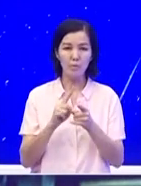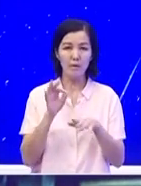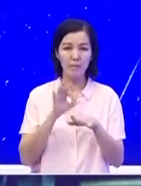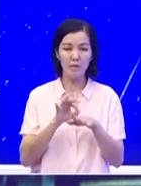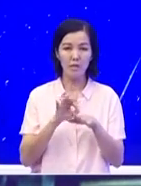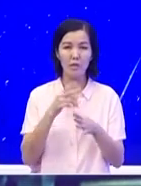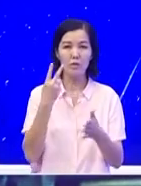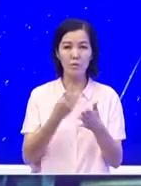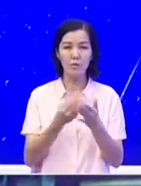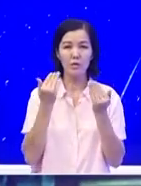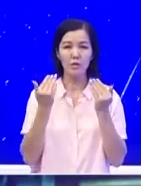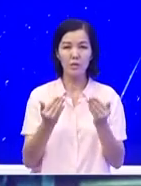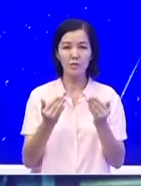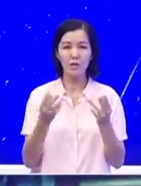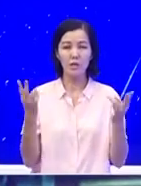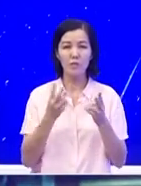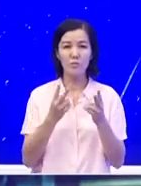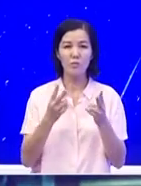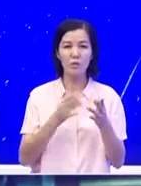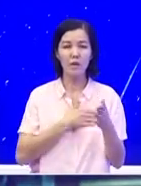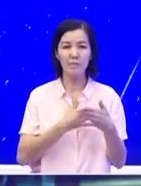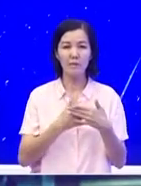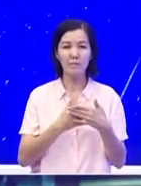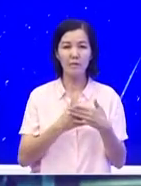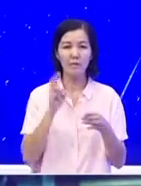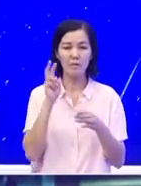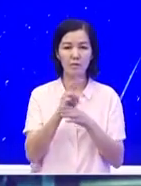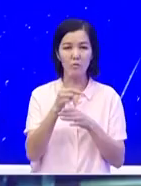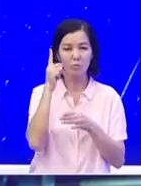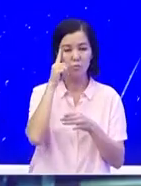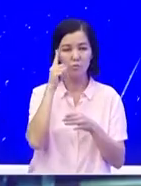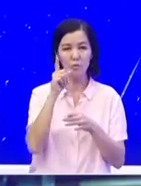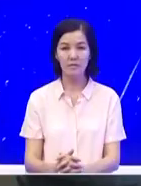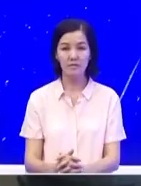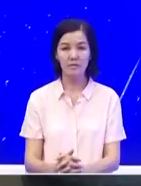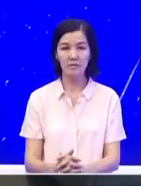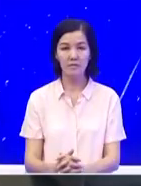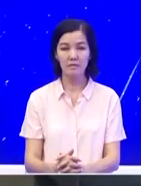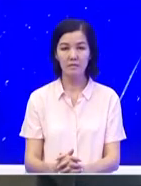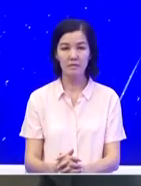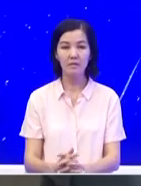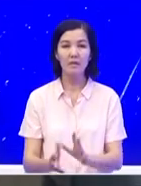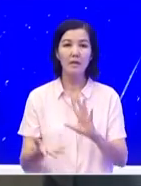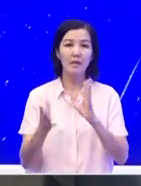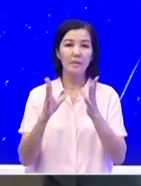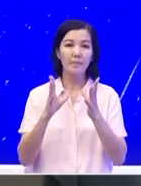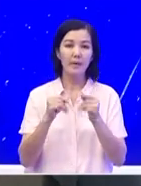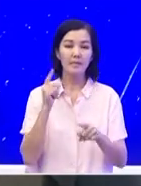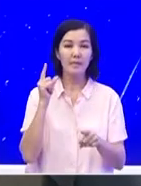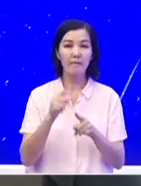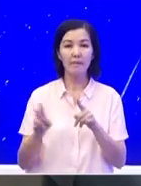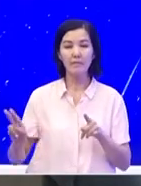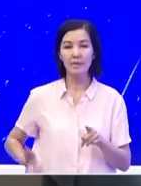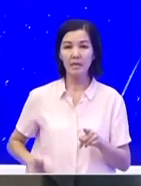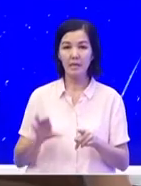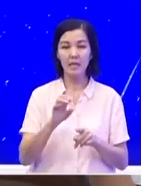выдохся, уже сейчас нужно оптимизировать работу, считают приехавшие специалисты. По словам директора Иссыкской многопрофильной